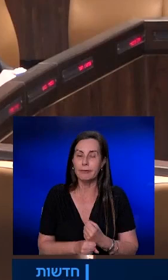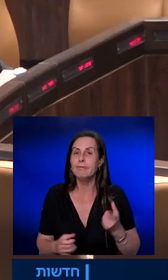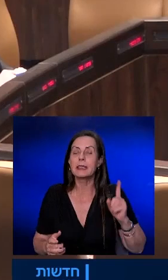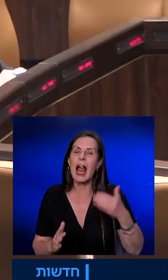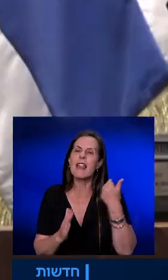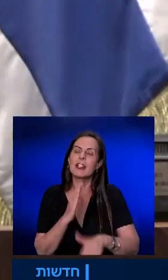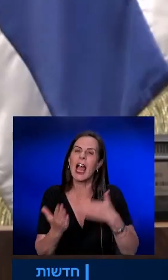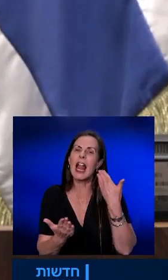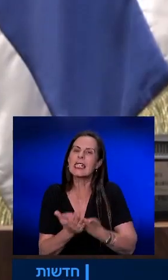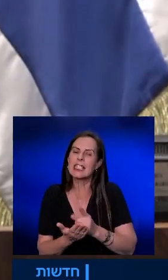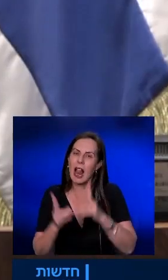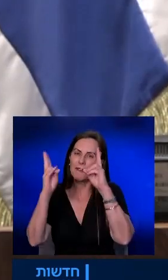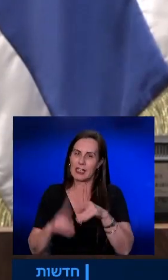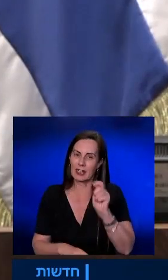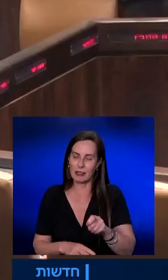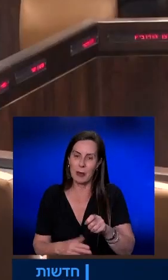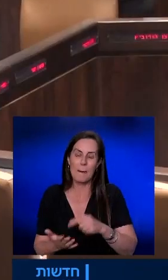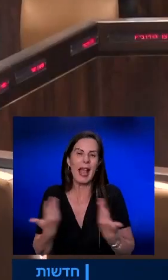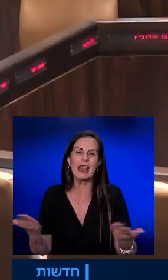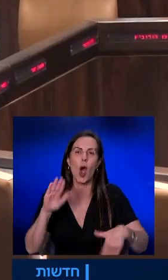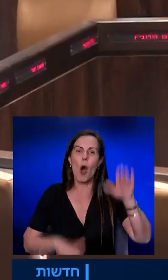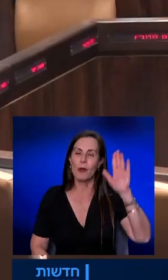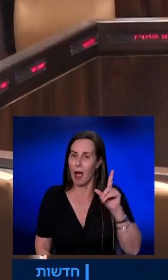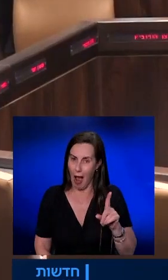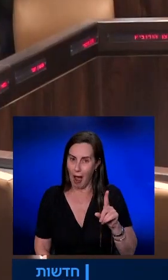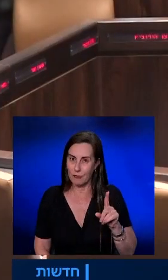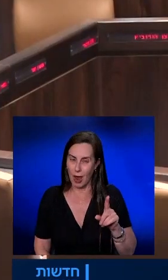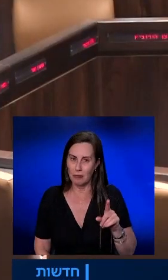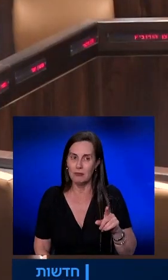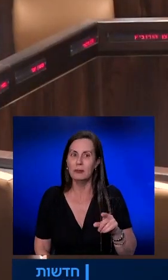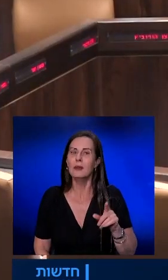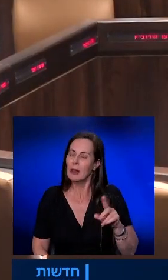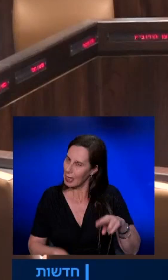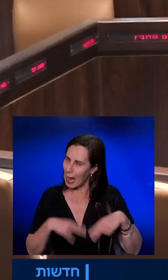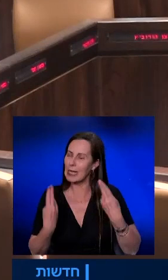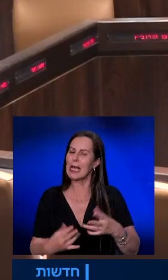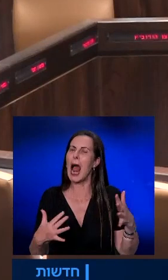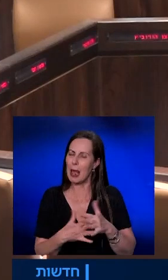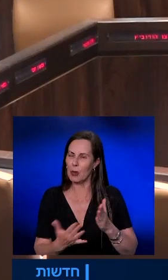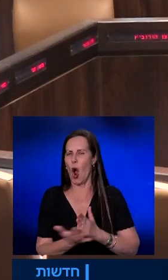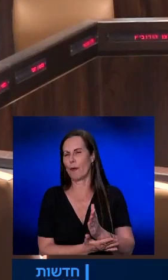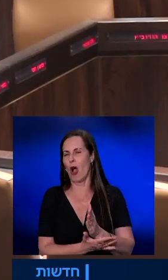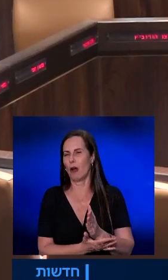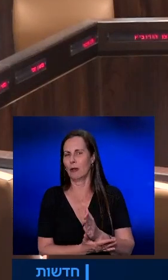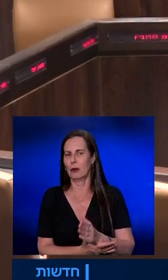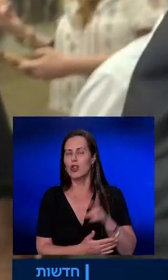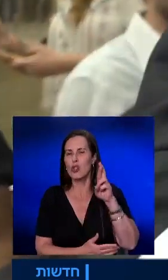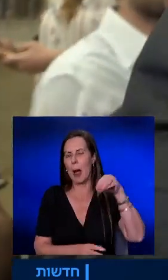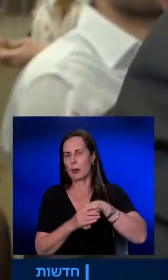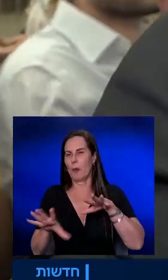את ההצעה לפיזור הכנסת בהיעדר רוב. אבל ההתרחשות אפשרה לה לחזור על הביקורת הקבועה על נוכחות רע"מ